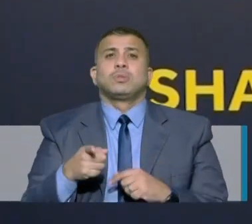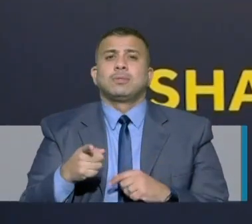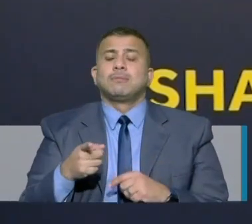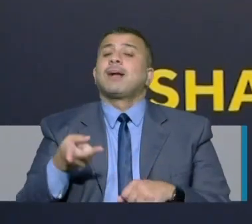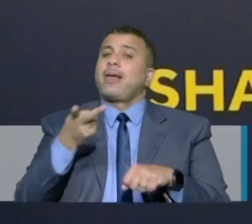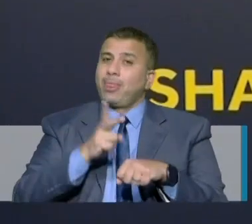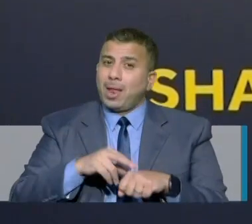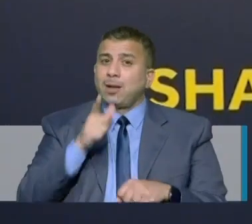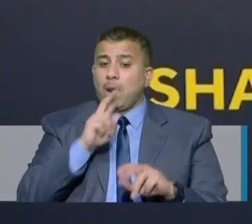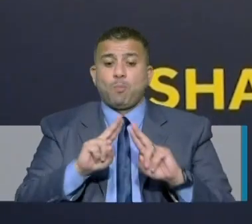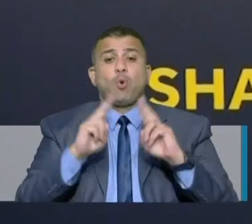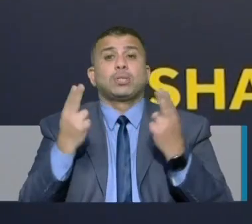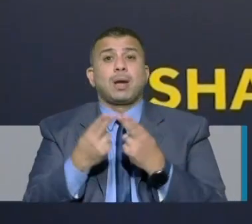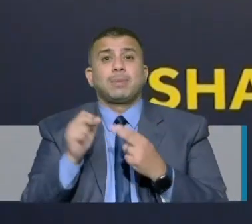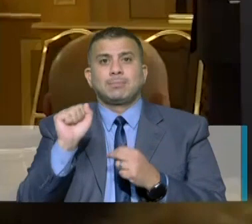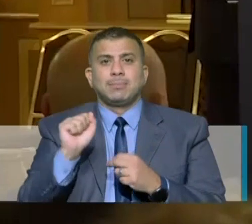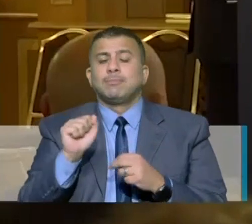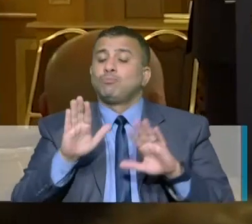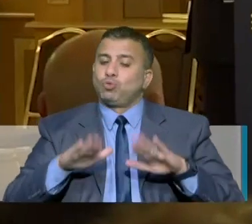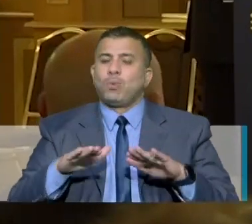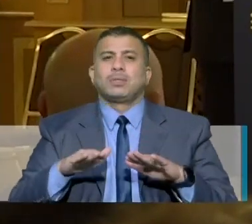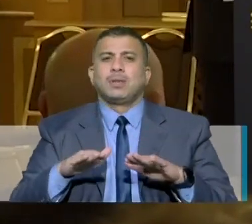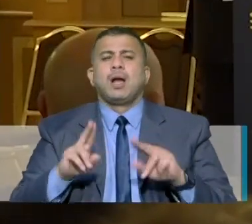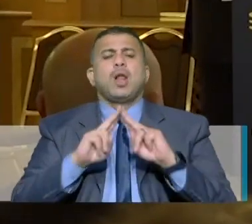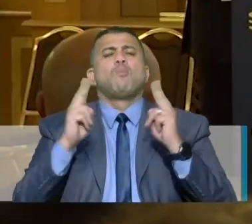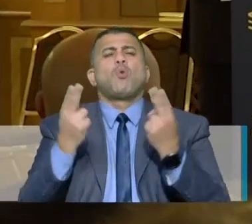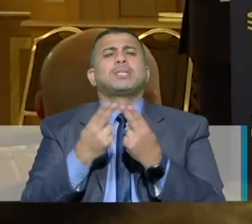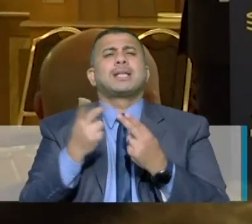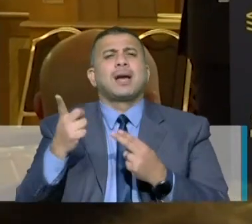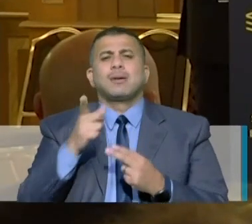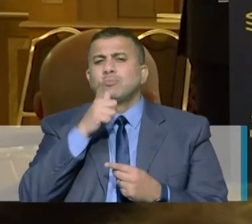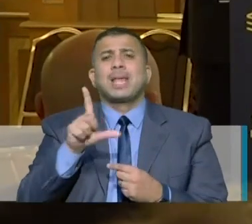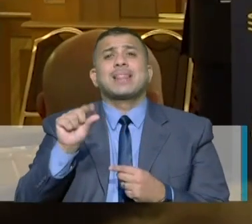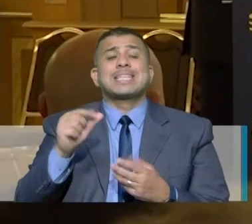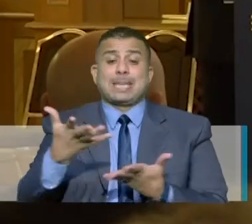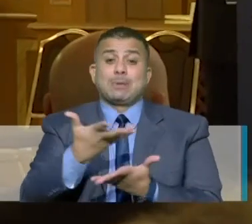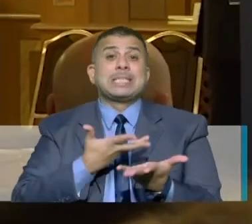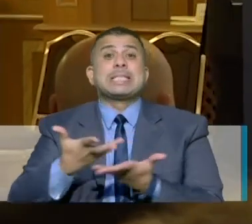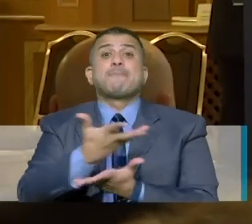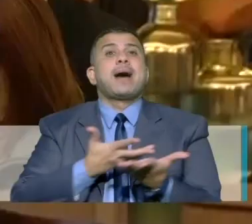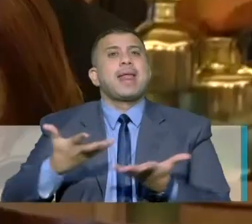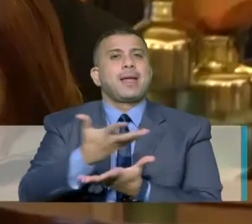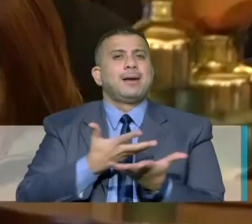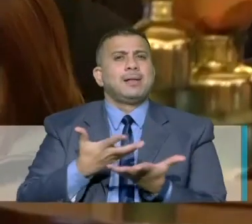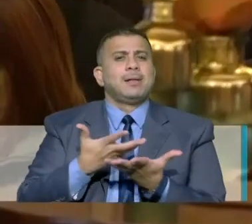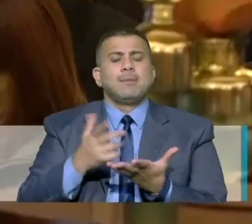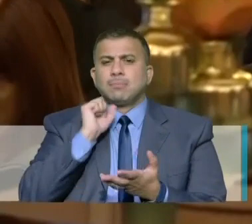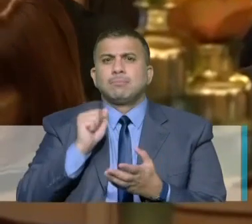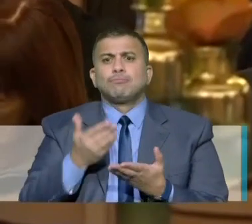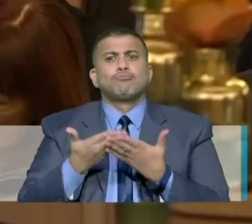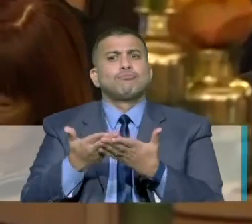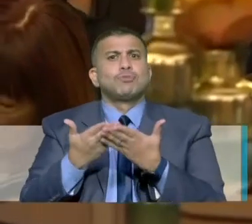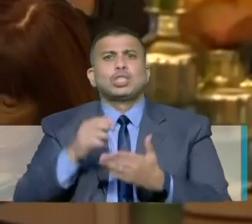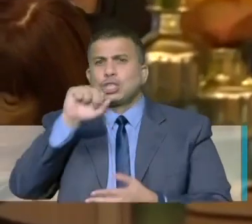فكذلك المؤتمر بيعزز هذا التواجد. المنتدى أبرز الميزات الاستثمارية التي تزخر بها إمارة